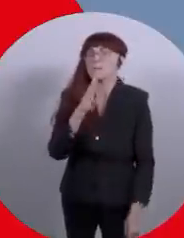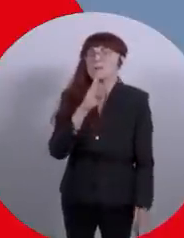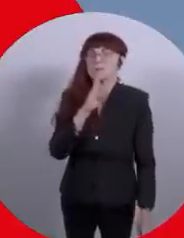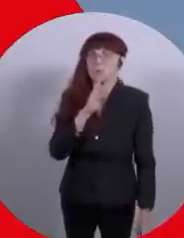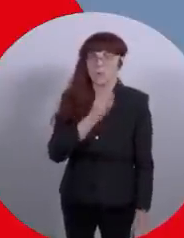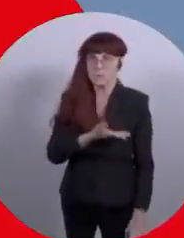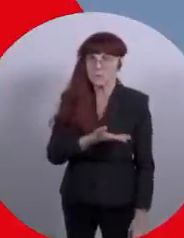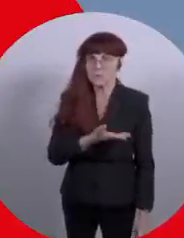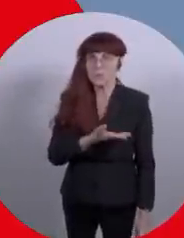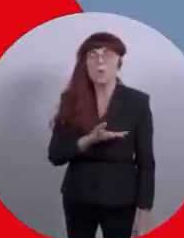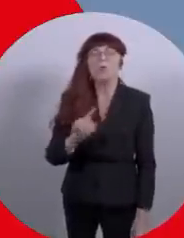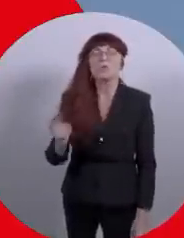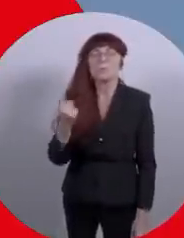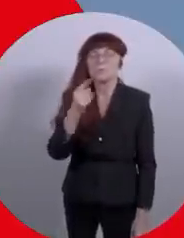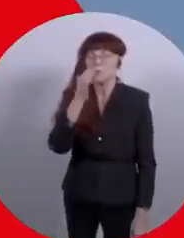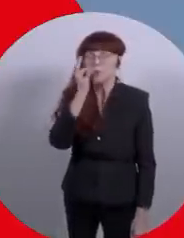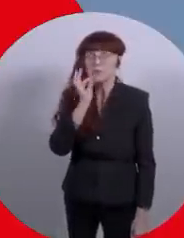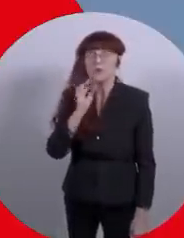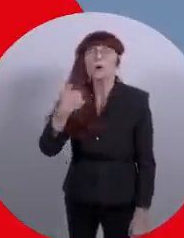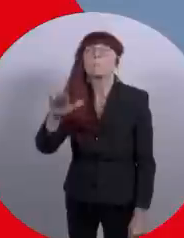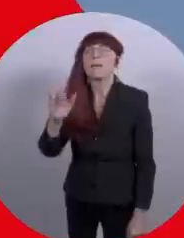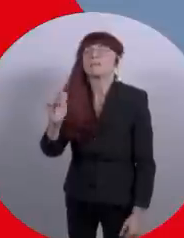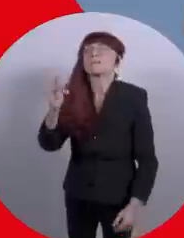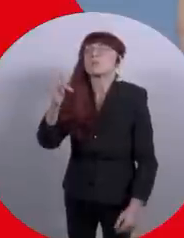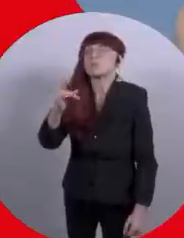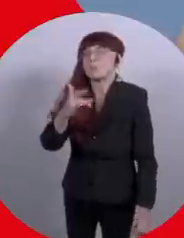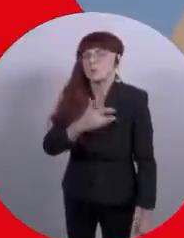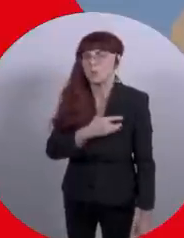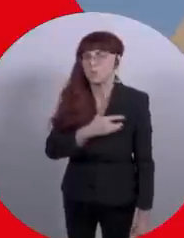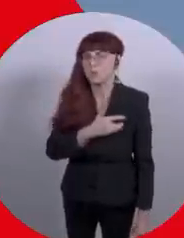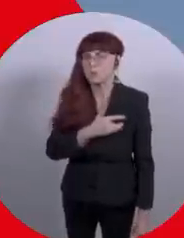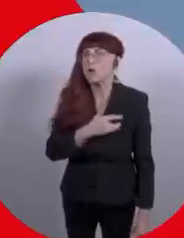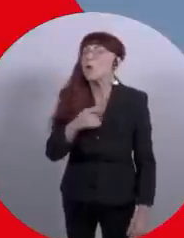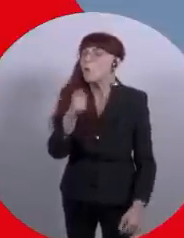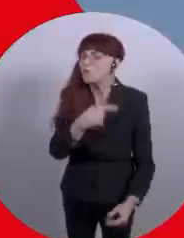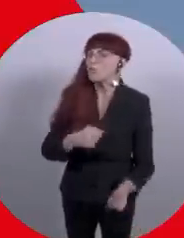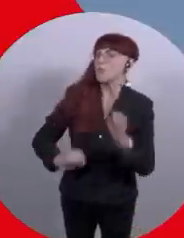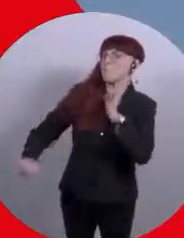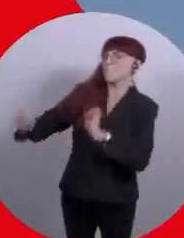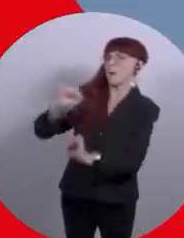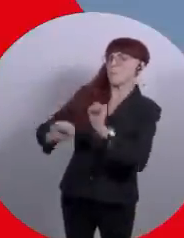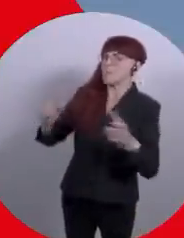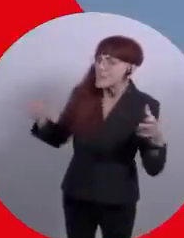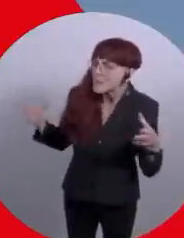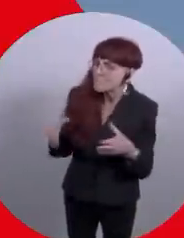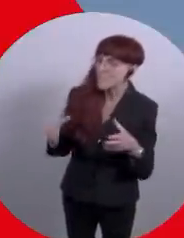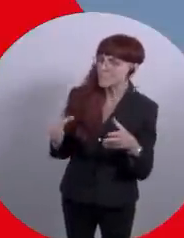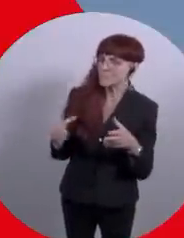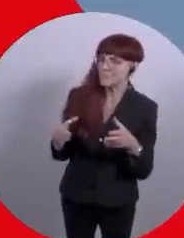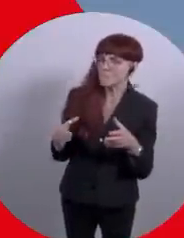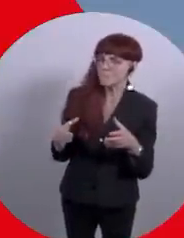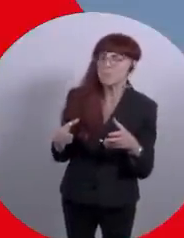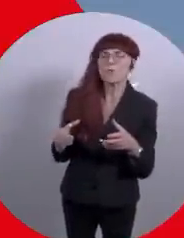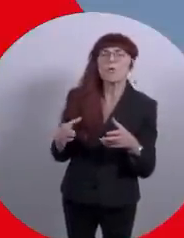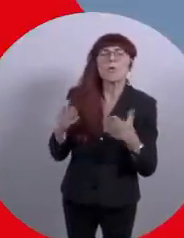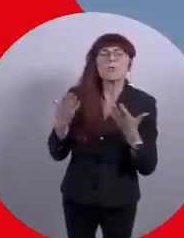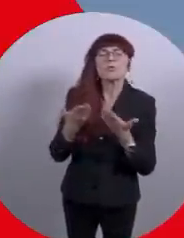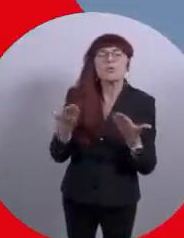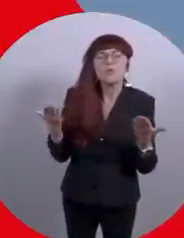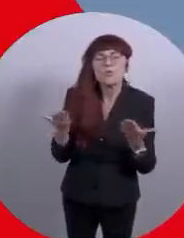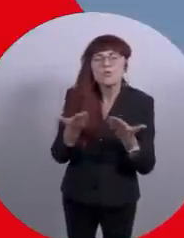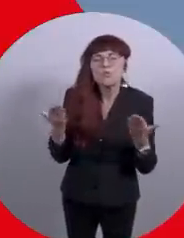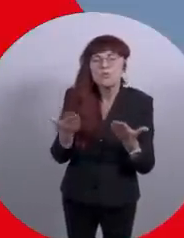und vor allem die Frauen geben stärksten betroffen sind und gegen dich werden wir uns gemeinsam werden wir uns gemeinsam und dort was